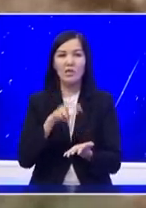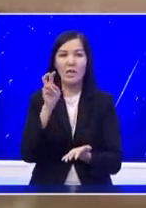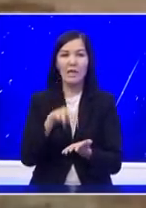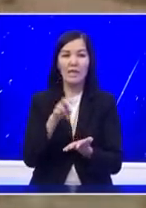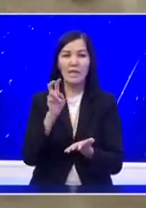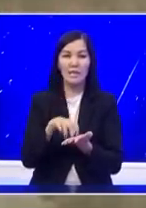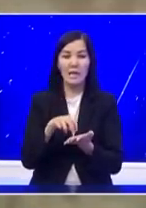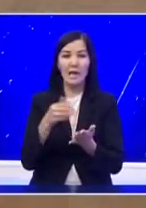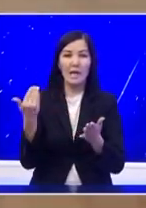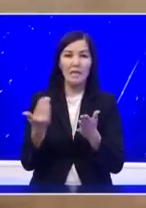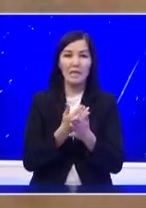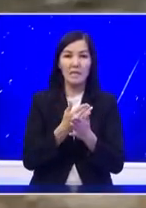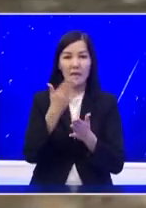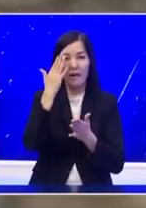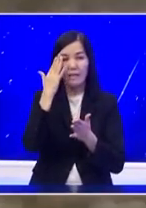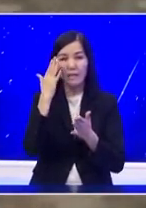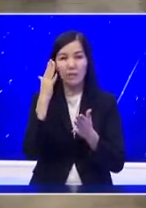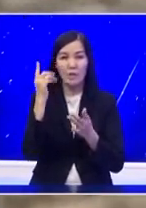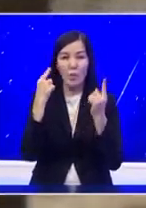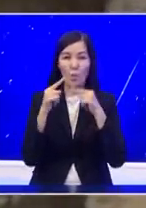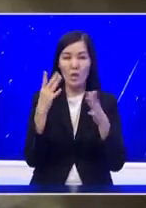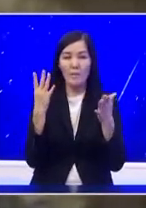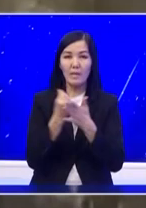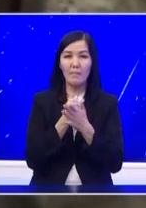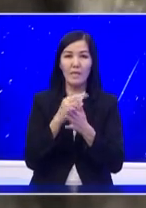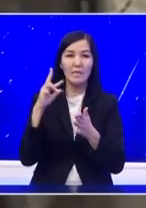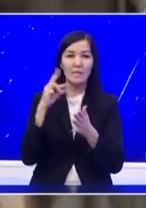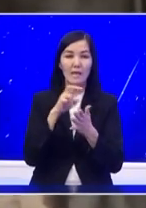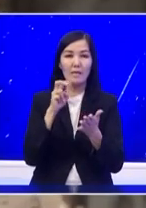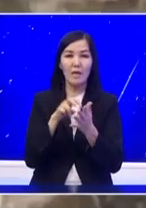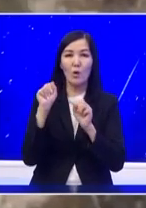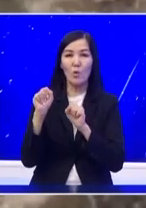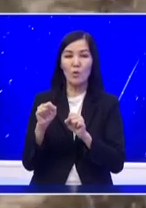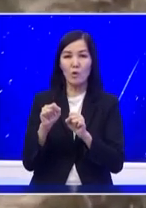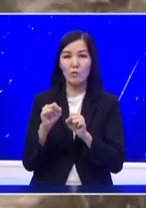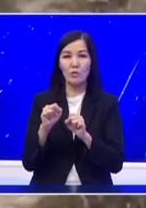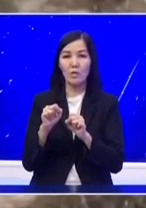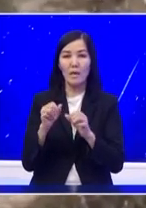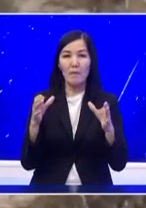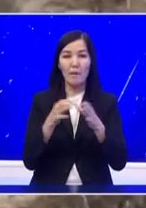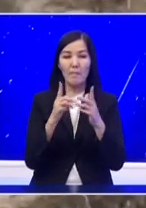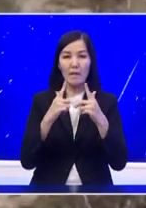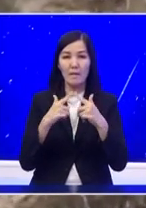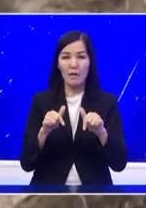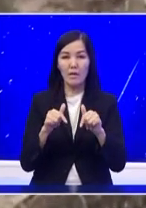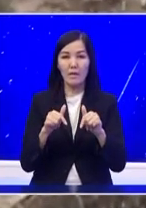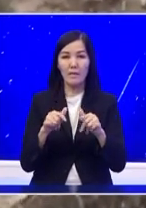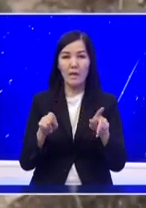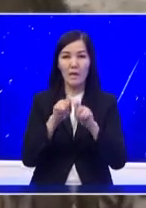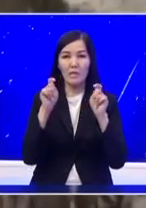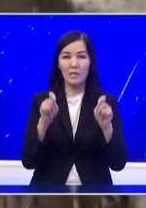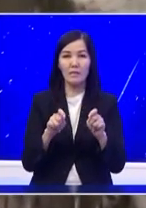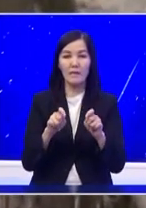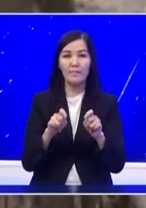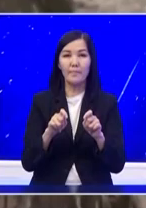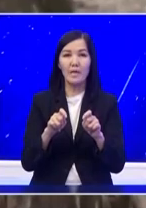күресу үшін тың әдіс ойлап тапты. Зиянкестердің шабуылынан қорғану үшін елде арнайы мобильдік қосымша іске қосылды. Яғни